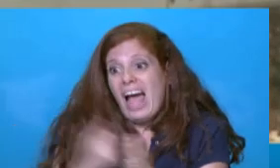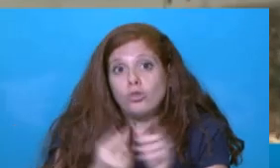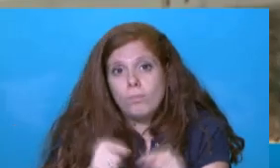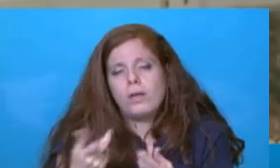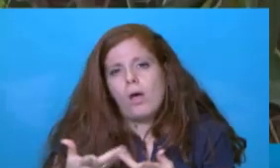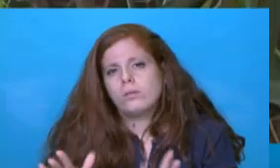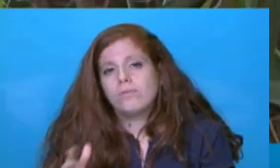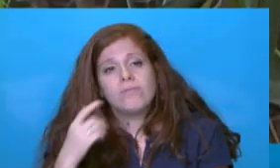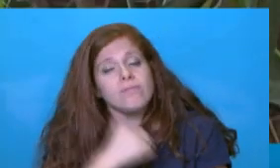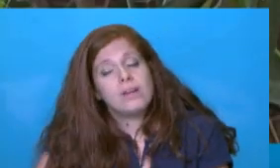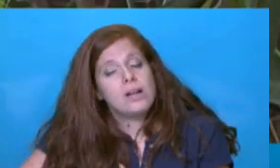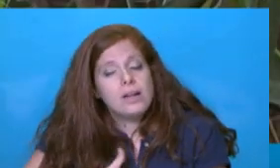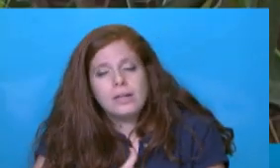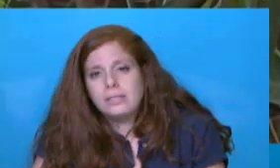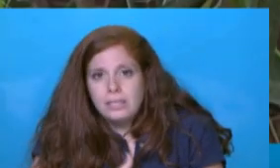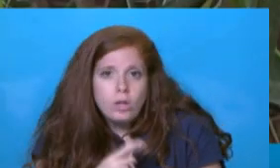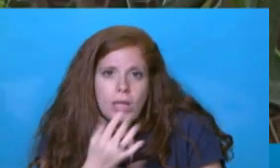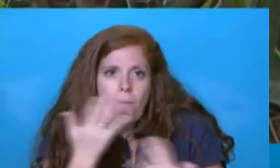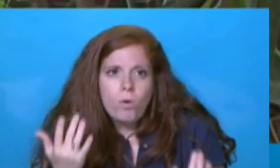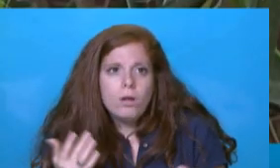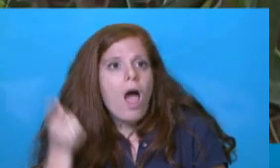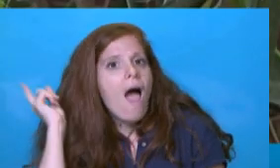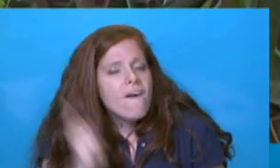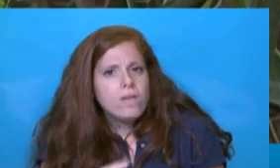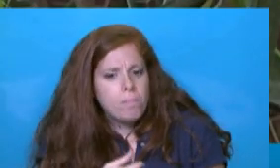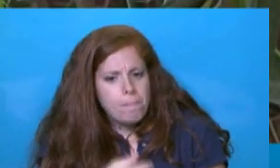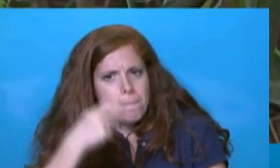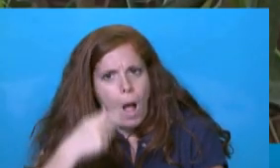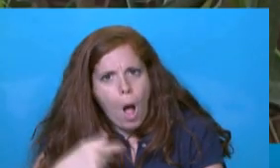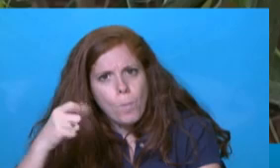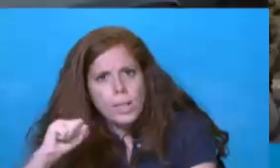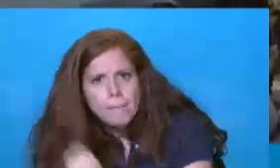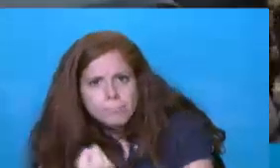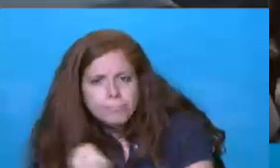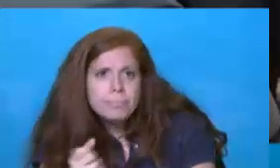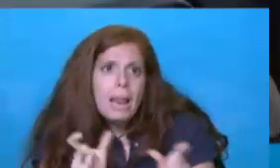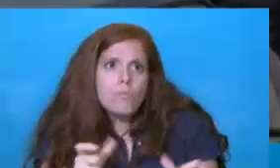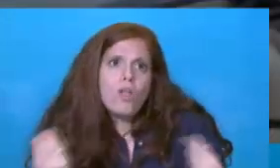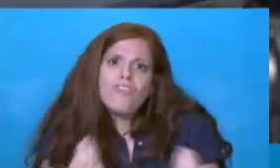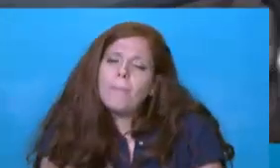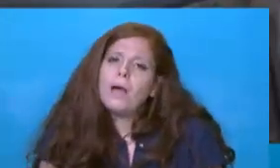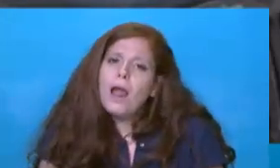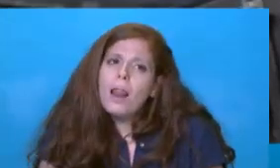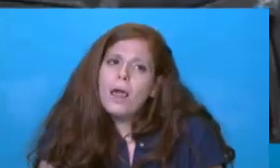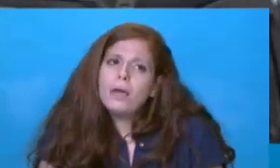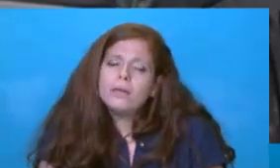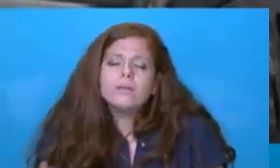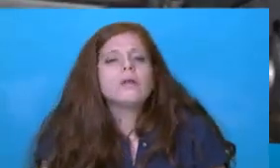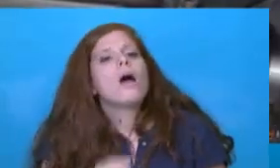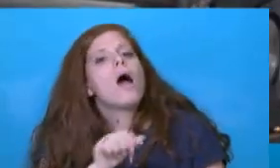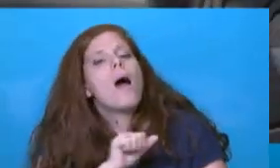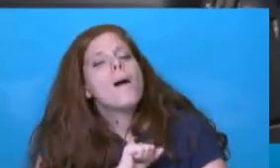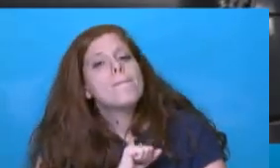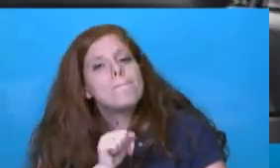חייבים לשים שם עמודי מיגון ולמנוע דברים כאלה. הפיגוע בצומת אלעזר הוא